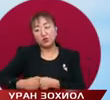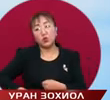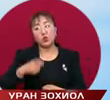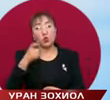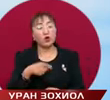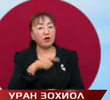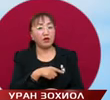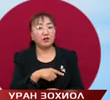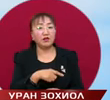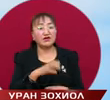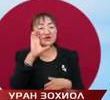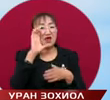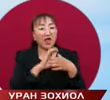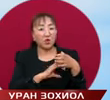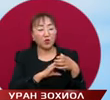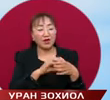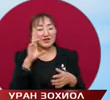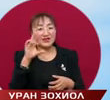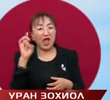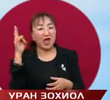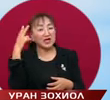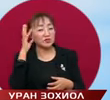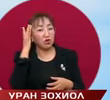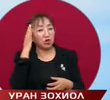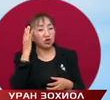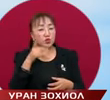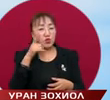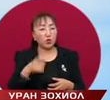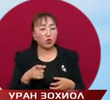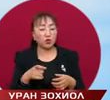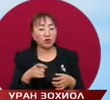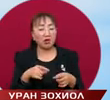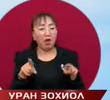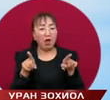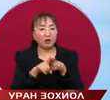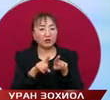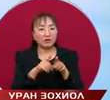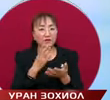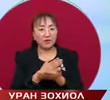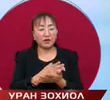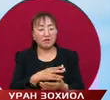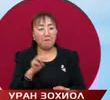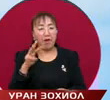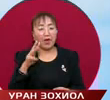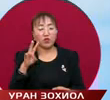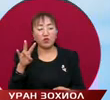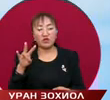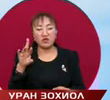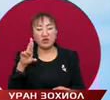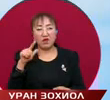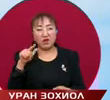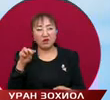данс тооцоо хөтэлдэг хүн болох нь одоо тодорхой болж байгаа. За тэгэхээр нэбү гэдэг бол энэ зохиолд нэгтлэн бодогч гэдэг